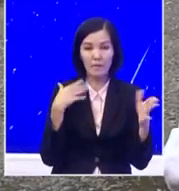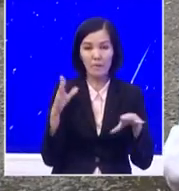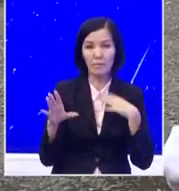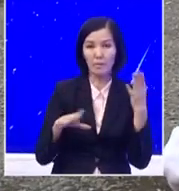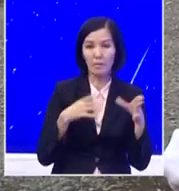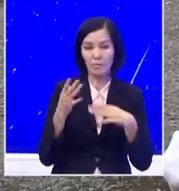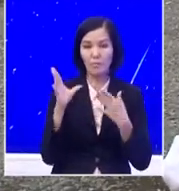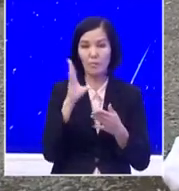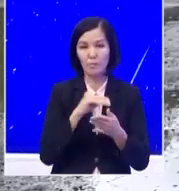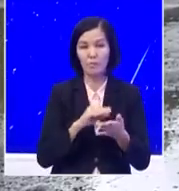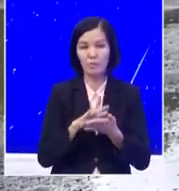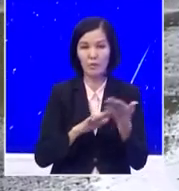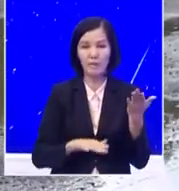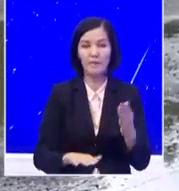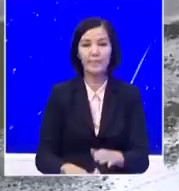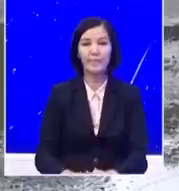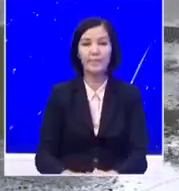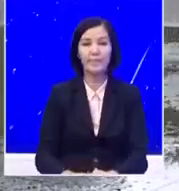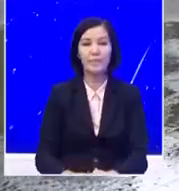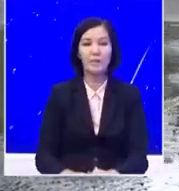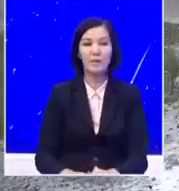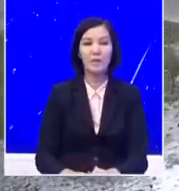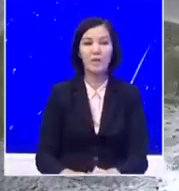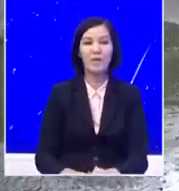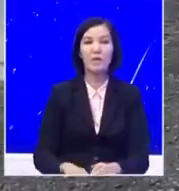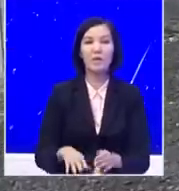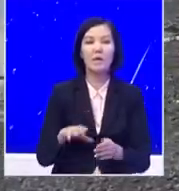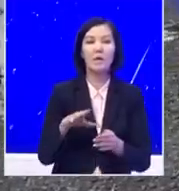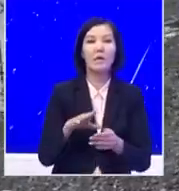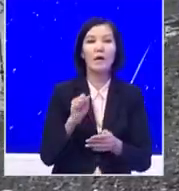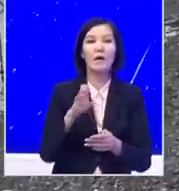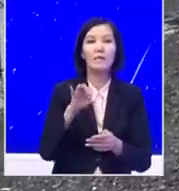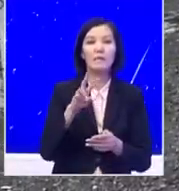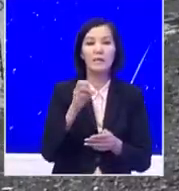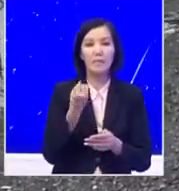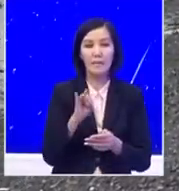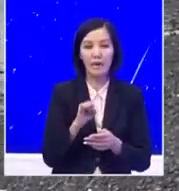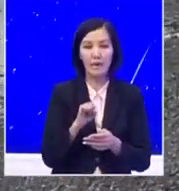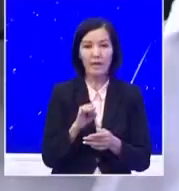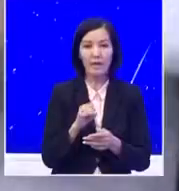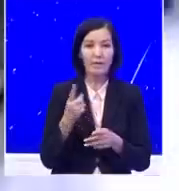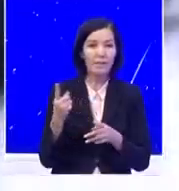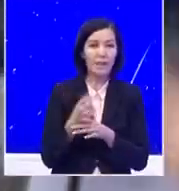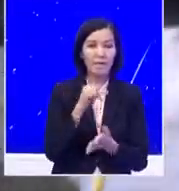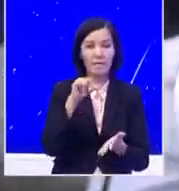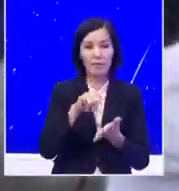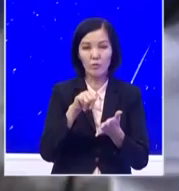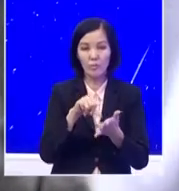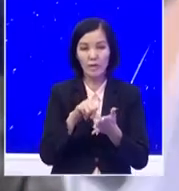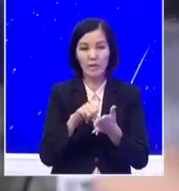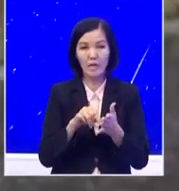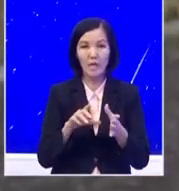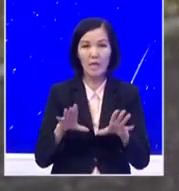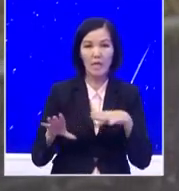кто как сможет, так и тренируется. Не менее успешная и многократная чемпионка Азии и мира Асимая Кранбек. Несмотря на перерыв в выступлениях, на тренировках